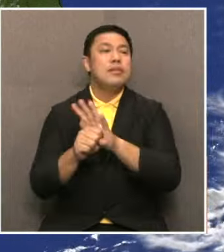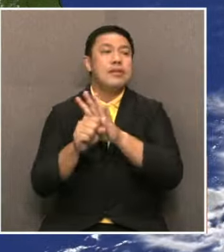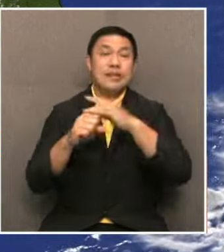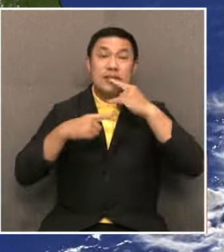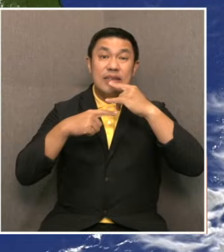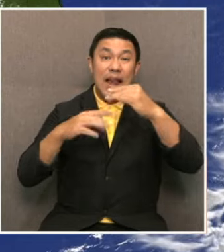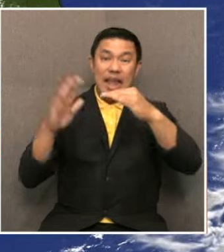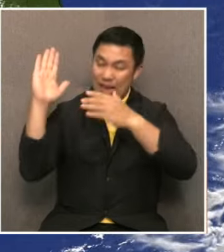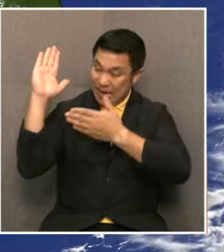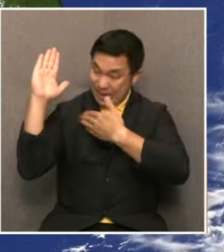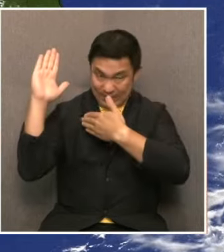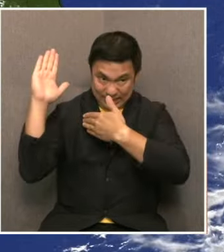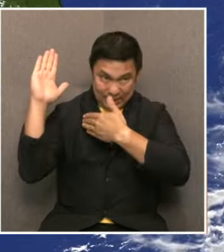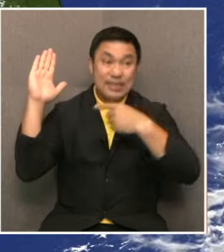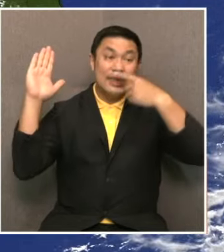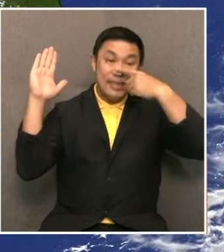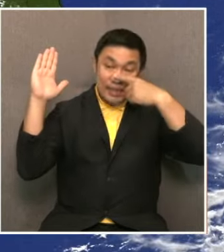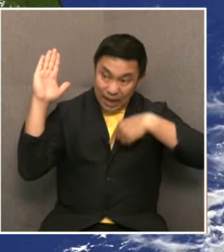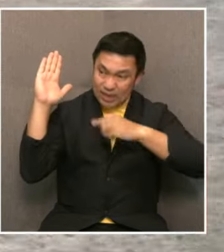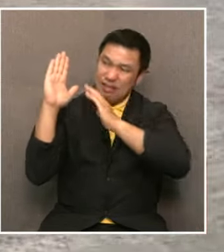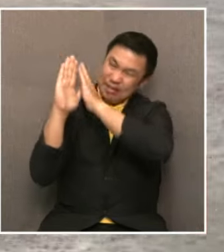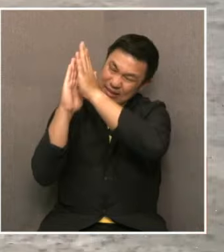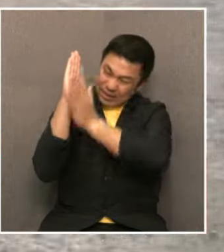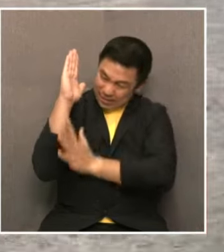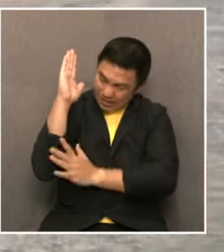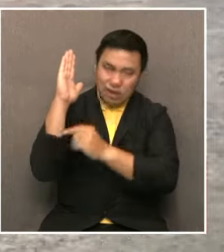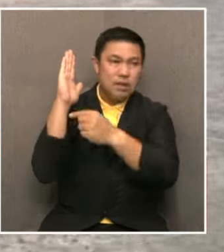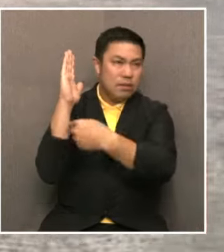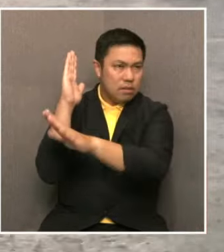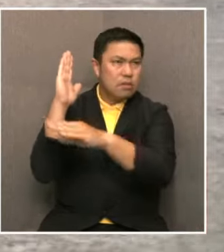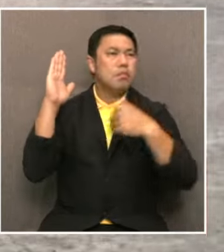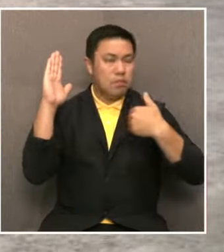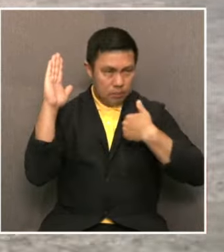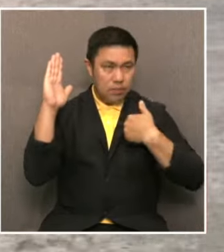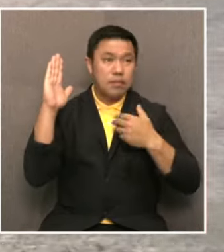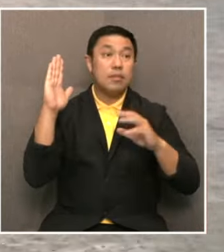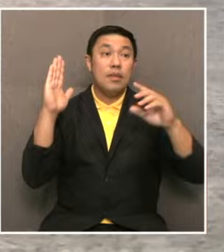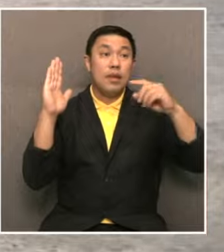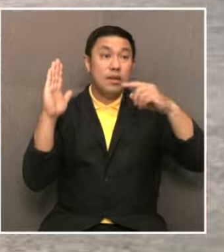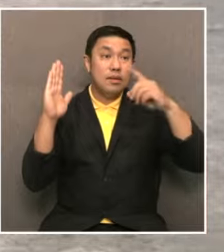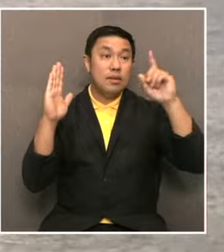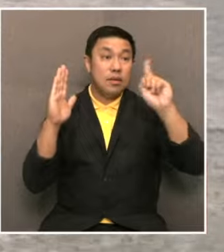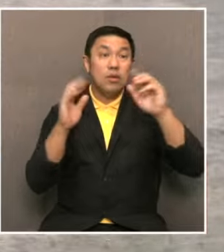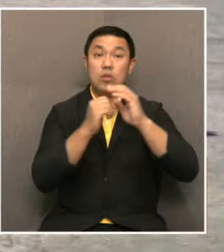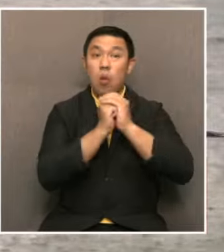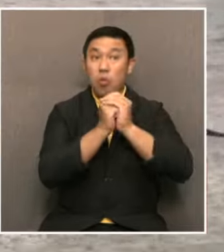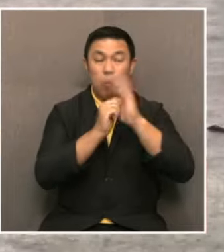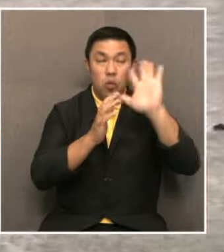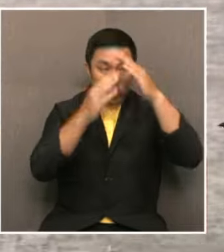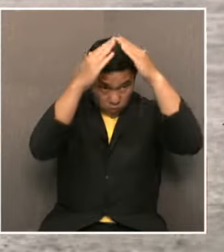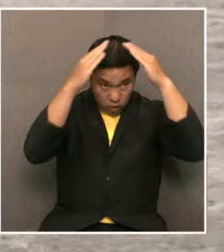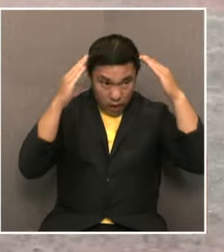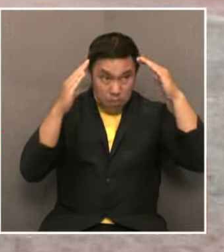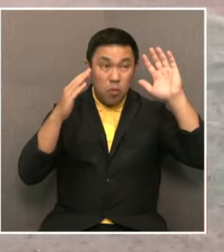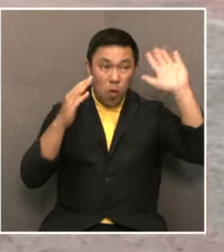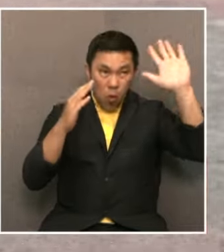อันดามันตอนบนประเทศไทยและอ่าวไทยประกอบกับความหย่อมความกดอากาศต่ำบริเวณประเทศเวียดนามตอนบนและ